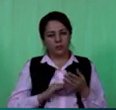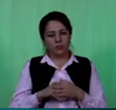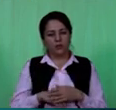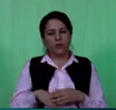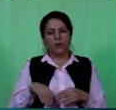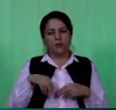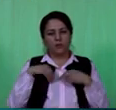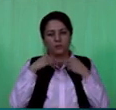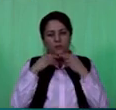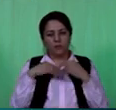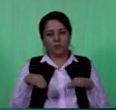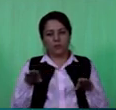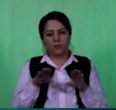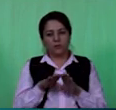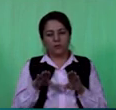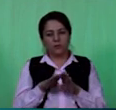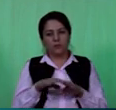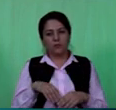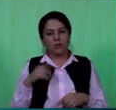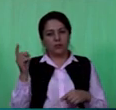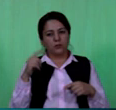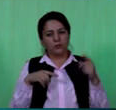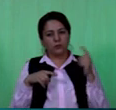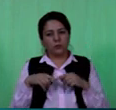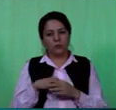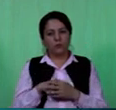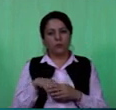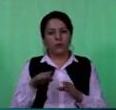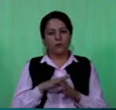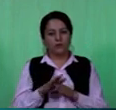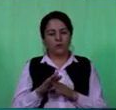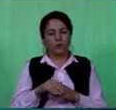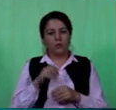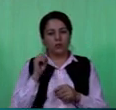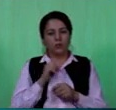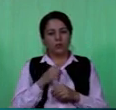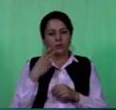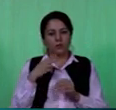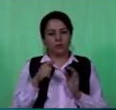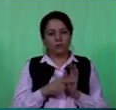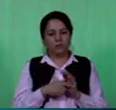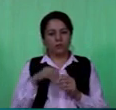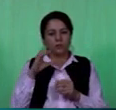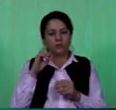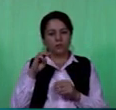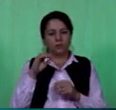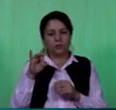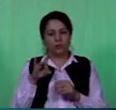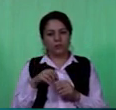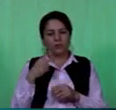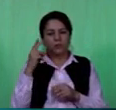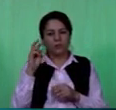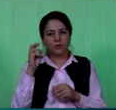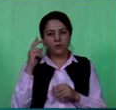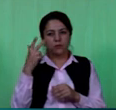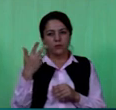данные числа друг с другом выполним задание 28 на странице 203